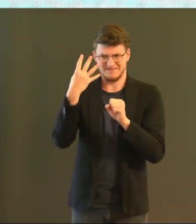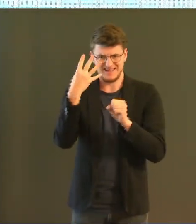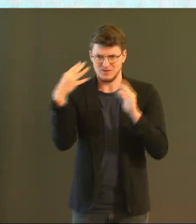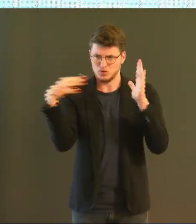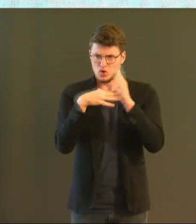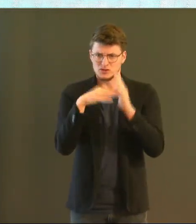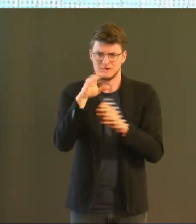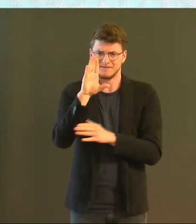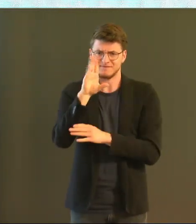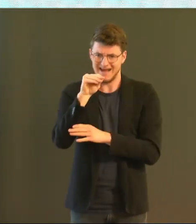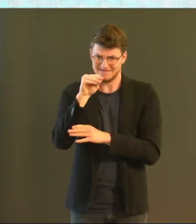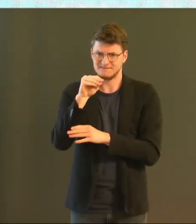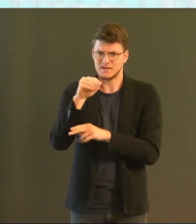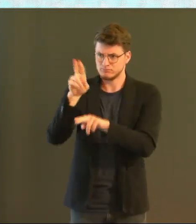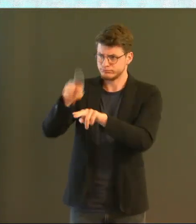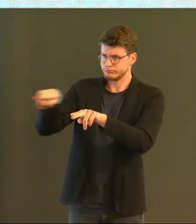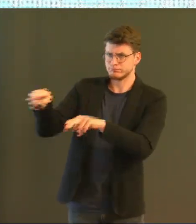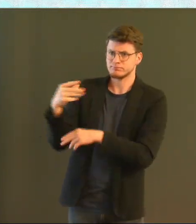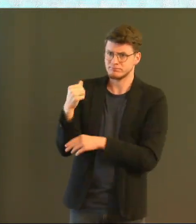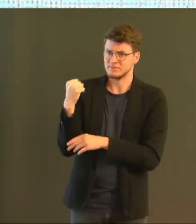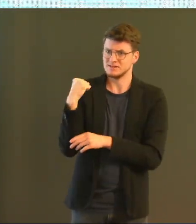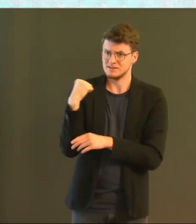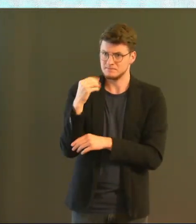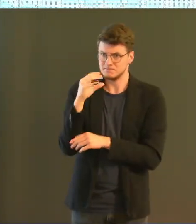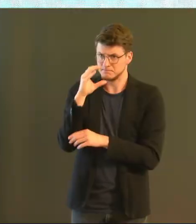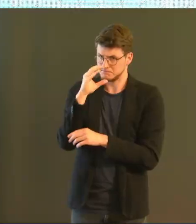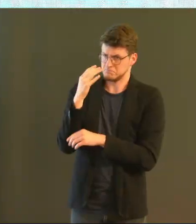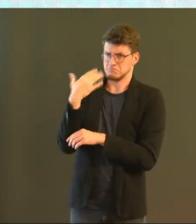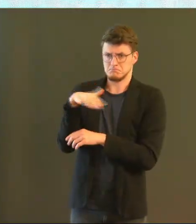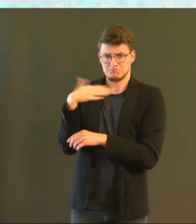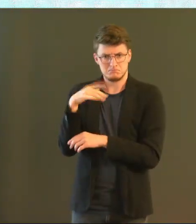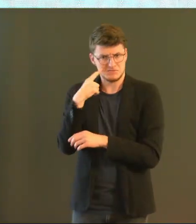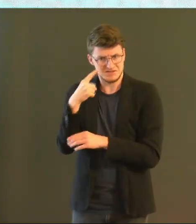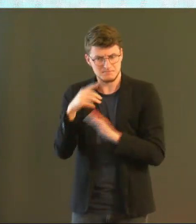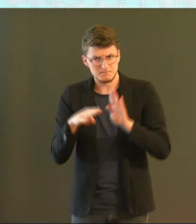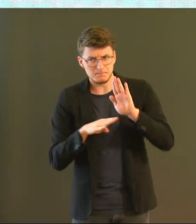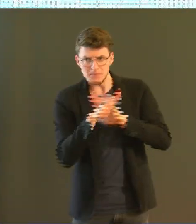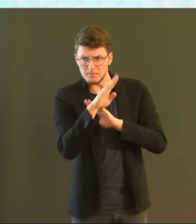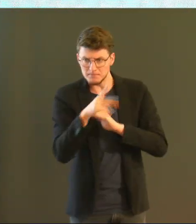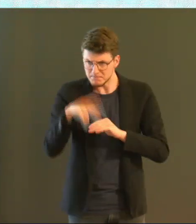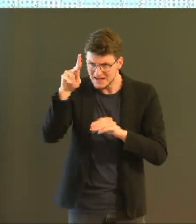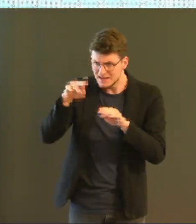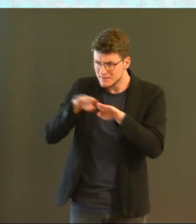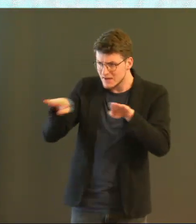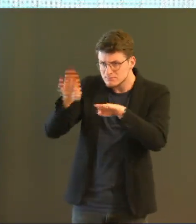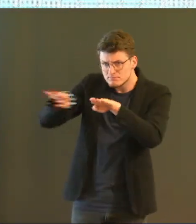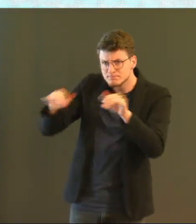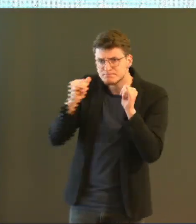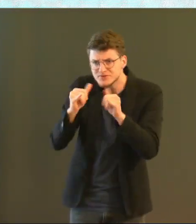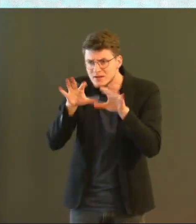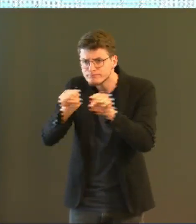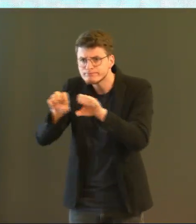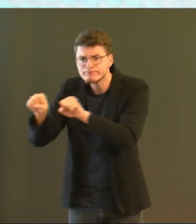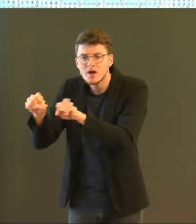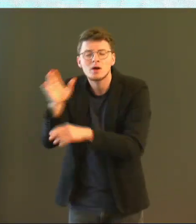d'autres lit comme un pro de staying in fine au même parti comme marielle dit le